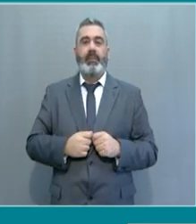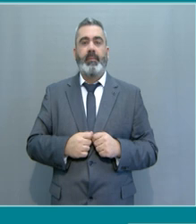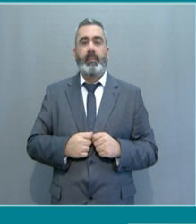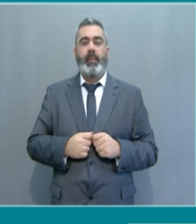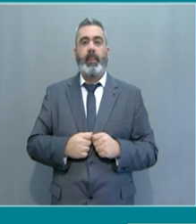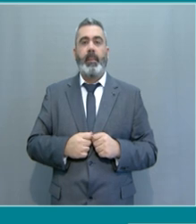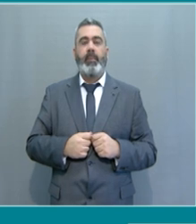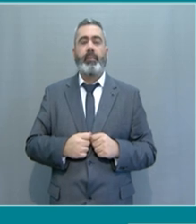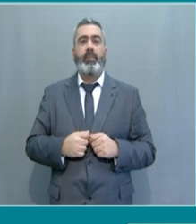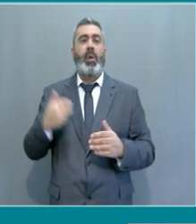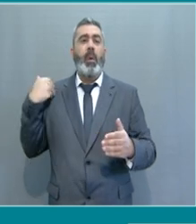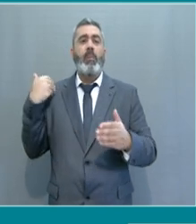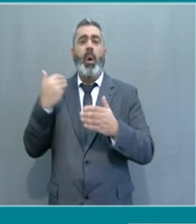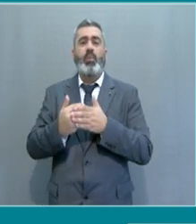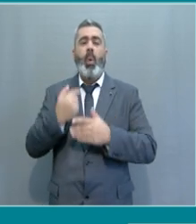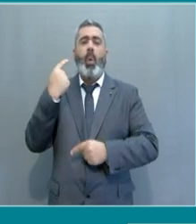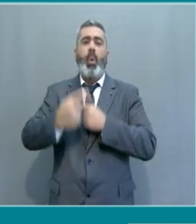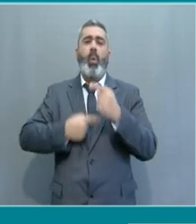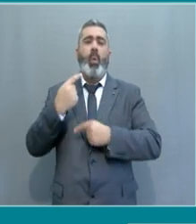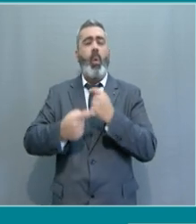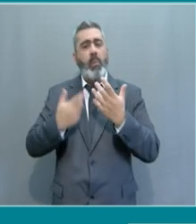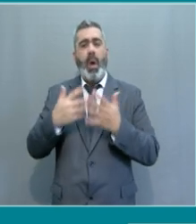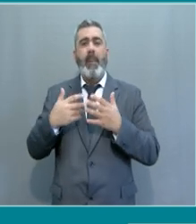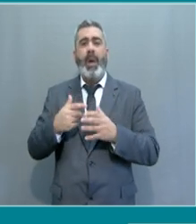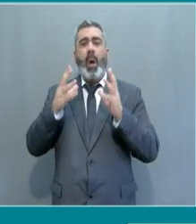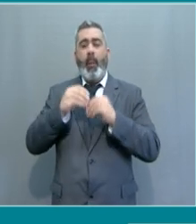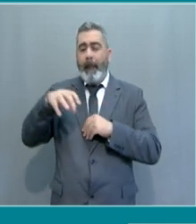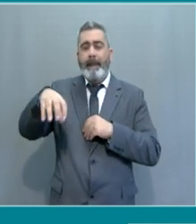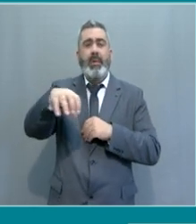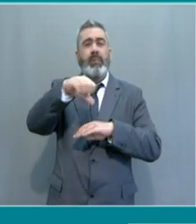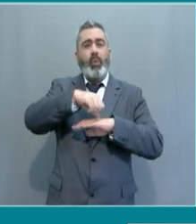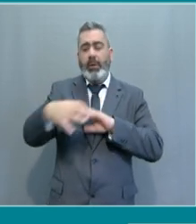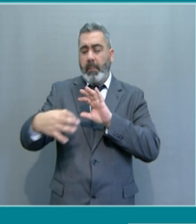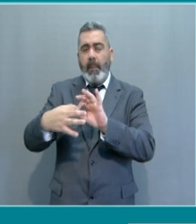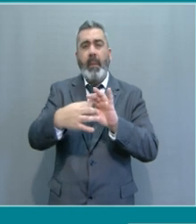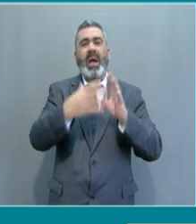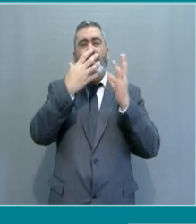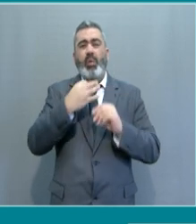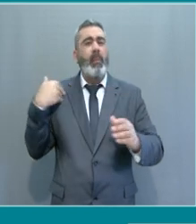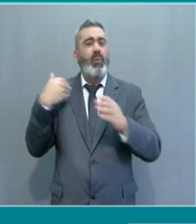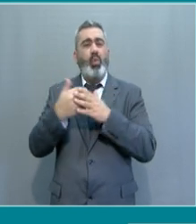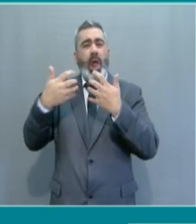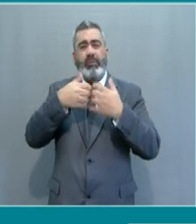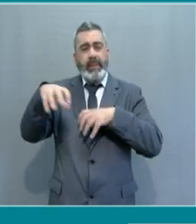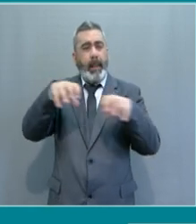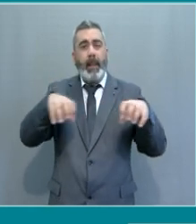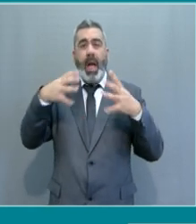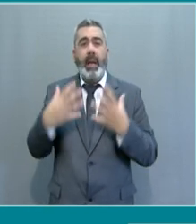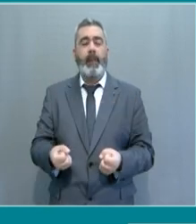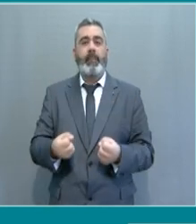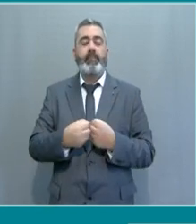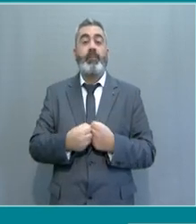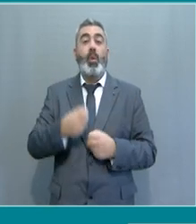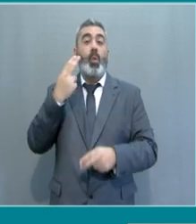Έχουμε μια μεγάλη εμπειρία συνύπαρξης στις τοπικές κοινωνίες μέσω των διελιστηρίων, μέσω των πρατηρίων και μέσω των έργων αυτών. Είναι